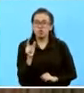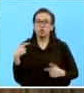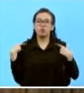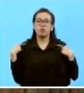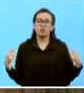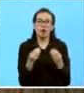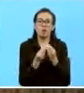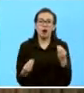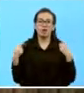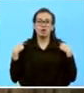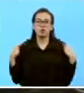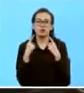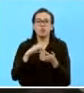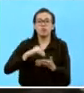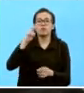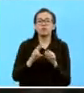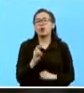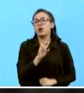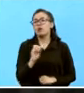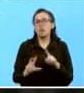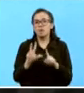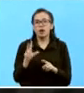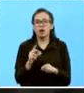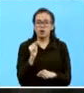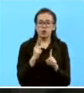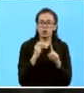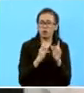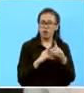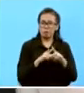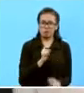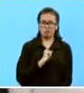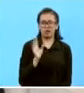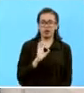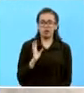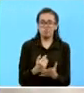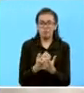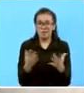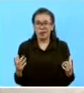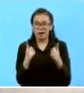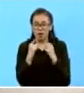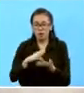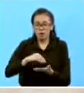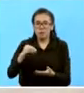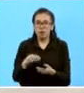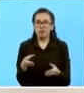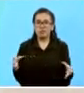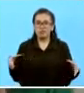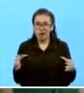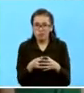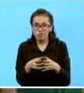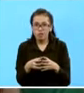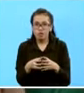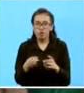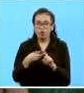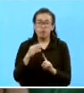Timur 2018. Roma tidak sendiri. Ratusan warga Jawa Timur yang tergabung dalam fans Roma Irama dan Soneta